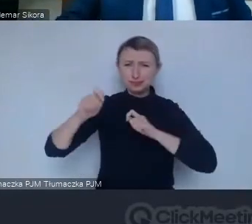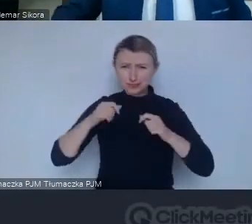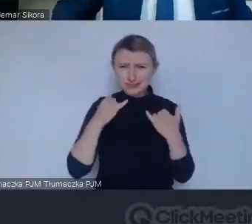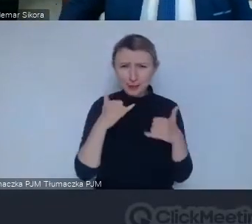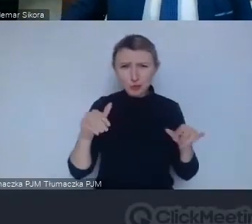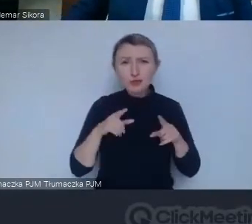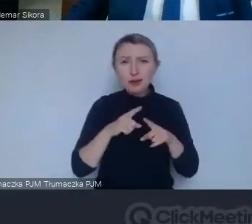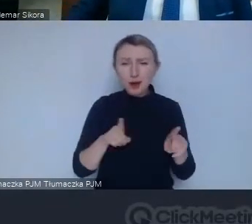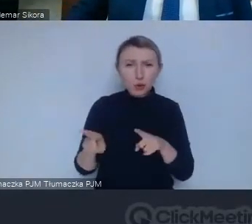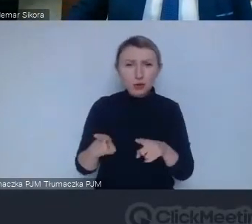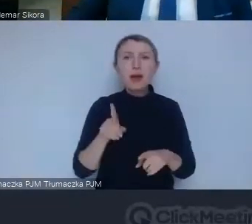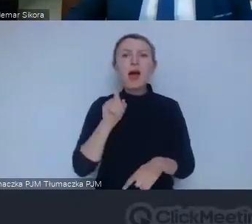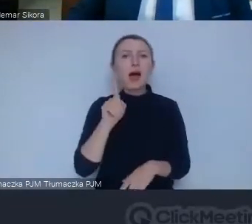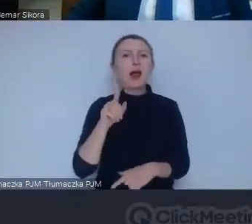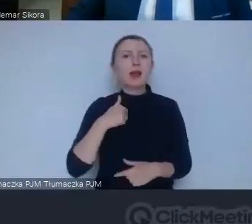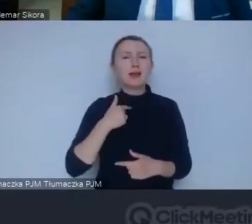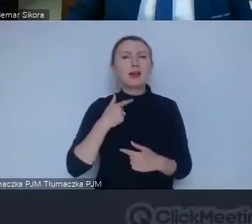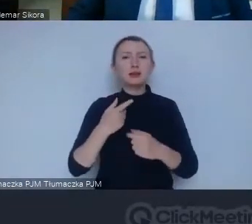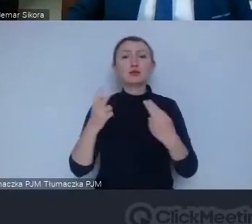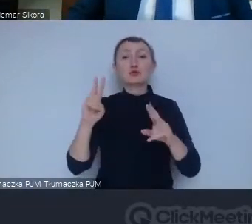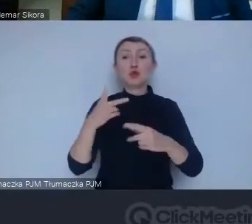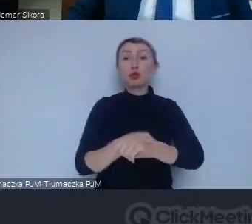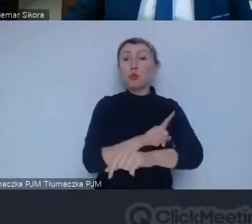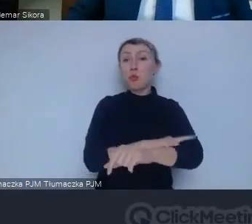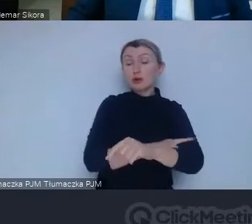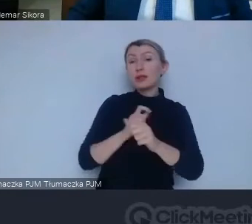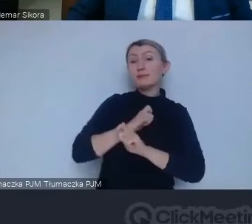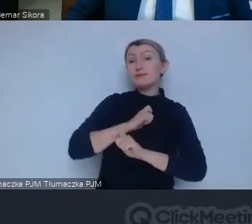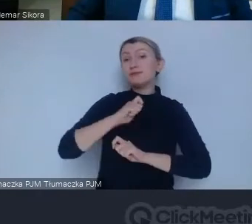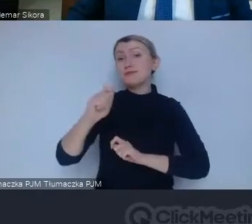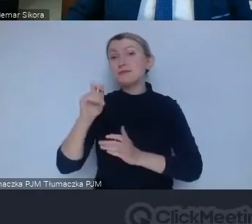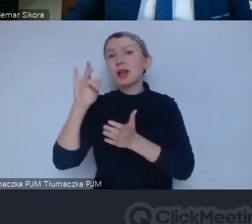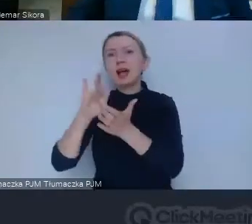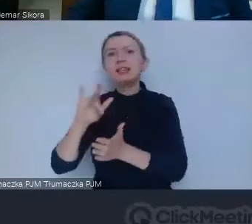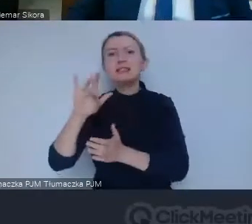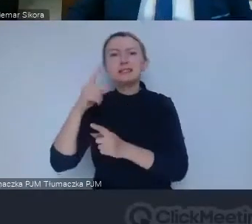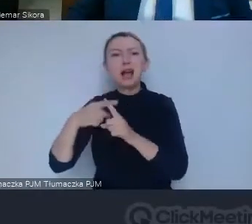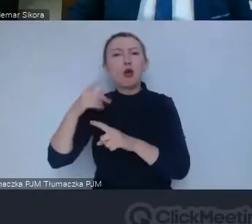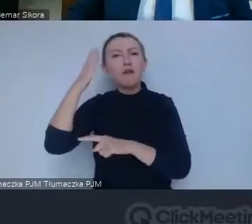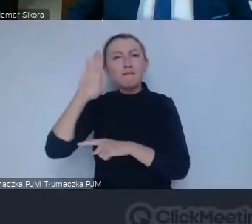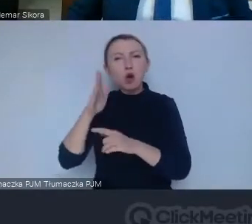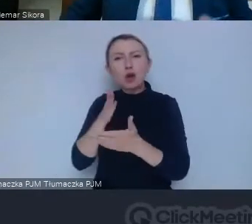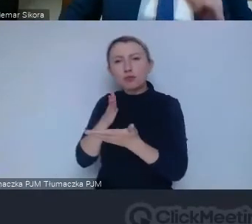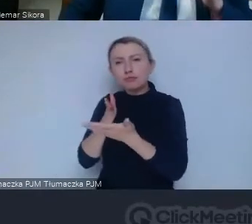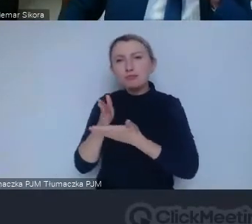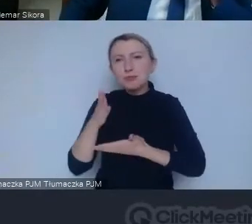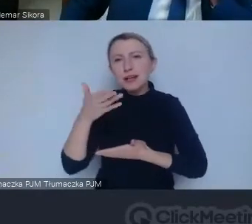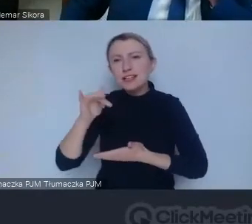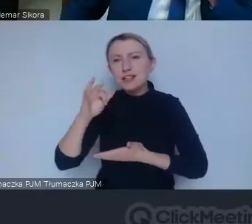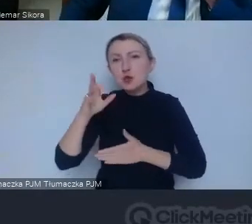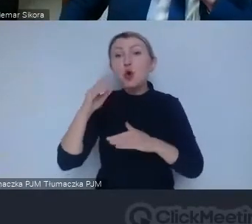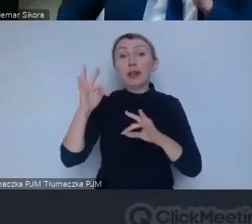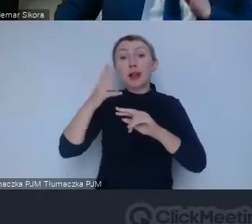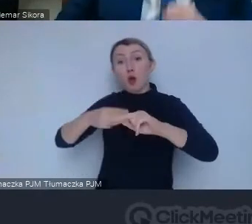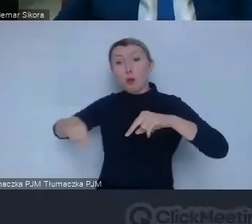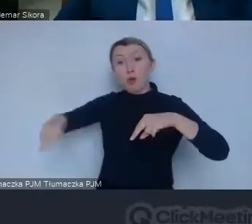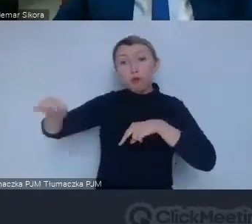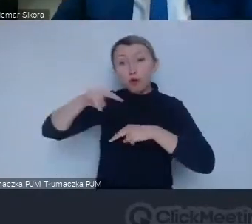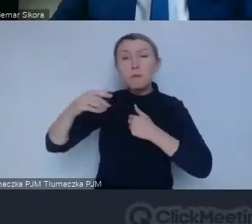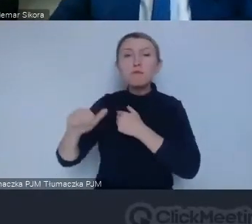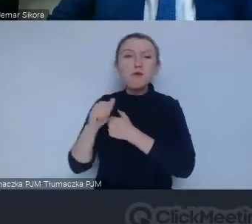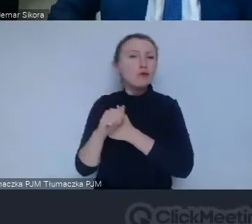ale ja z Poznania, jak jadę do Stalowej Woli, to jadę przez Nisko. Teraz wprawdzie obwodnica